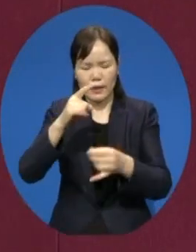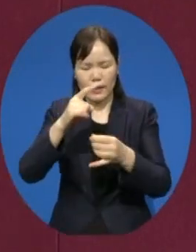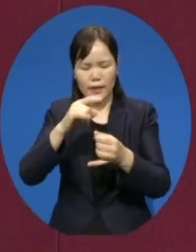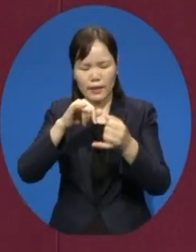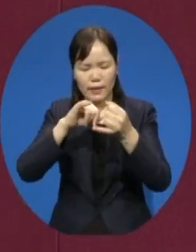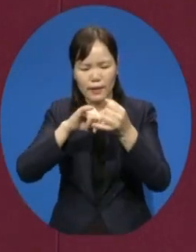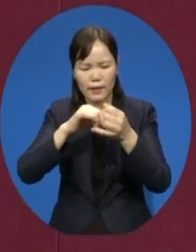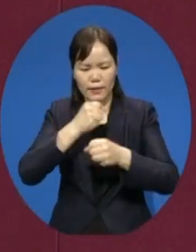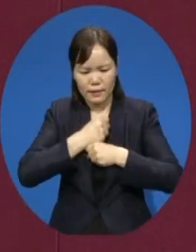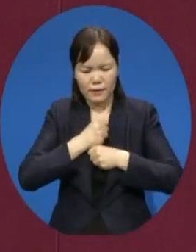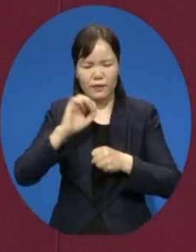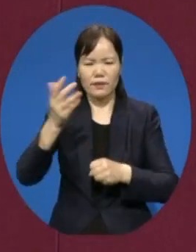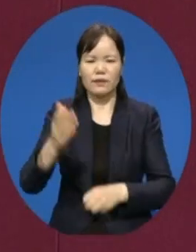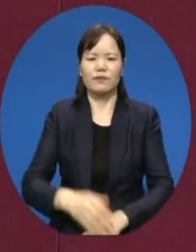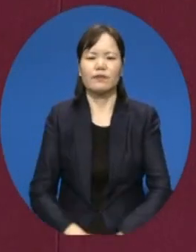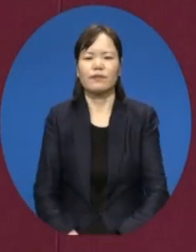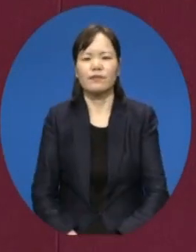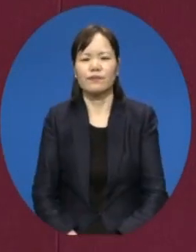약속입니다.